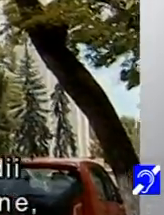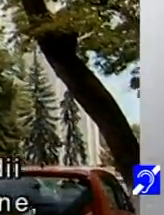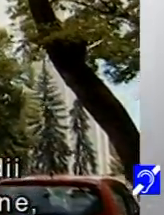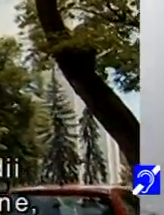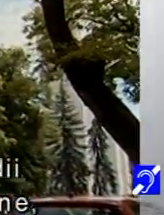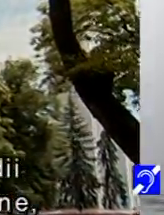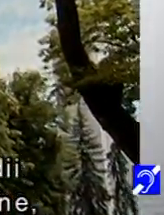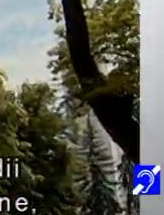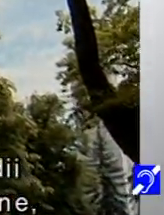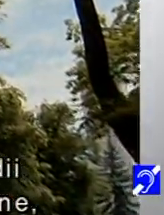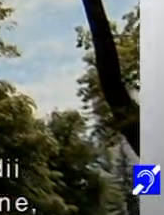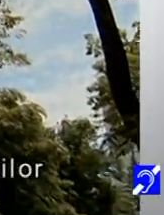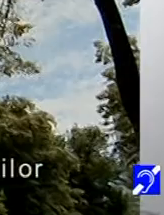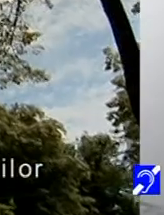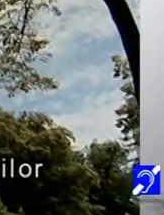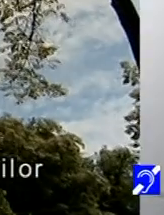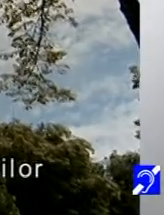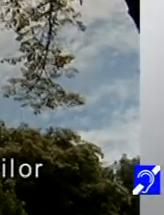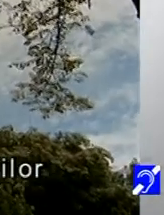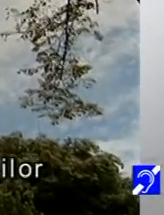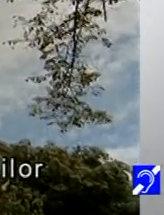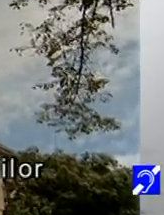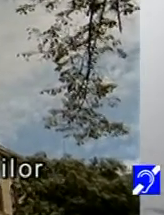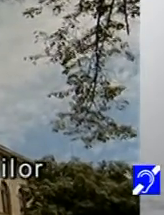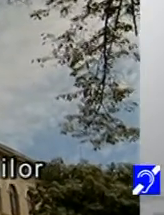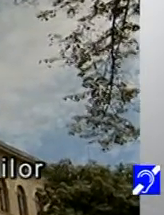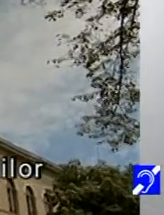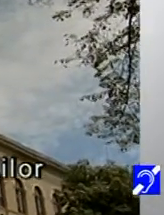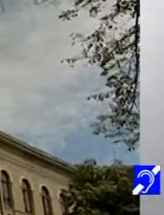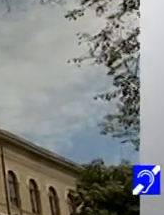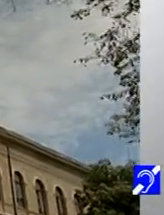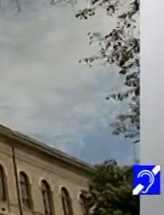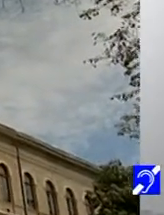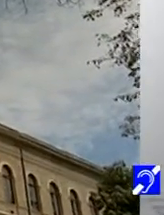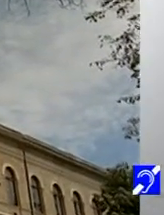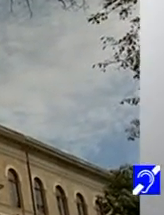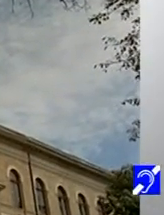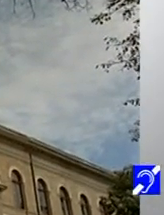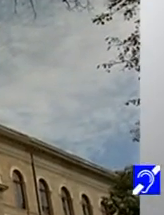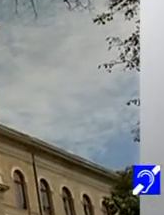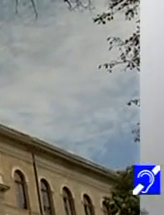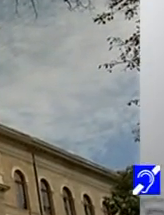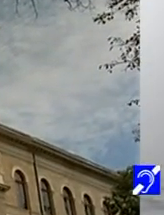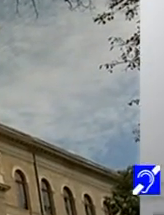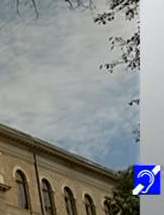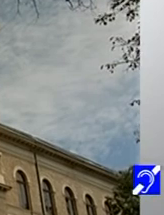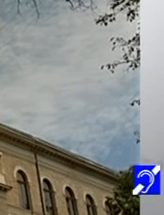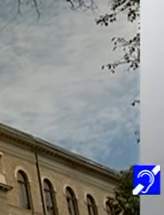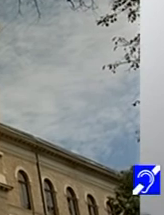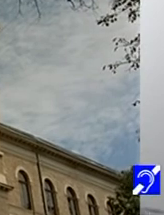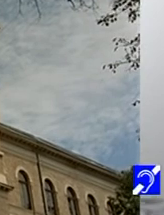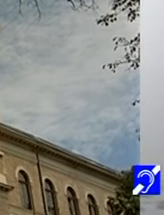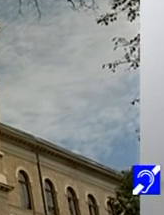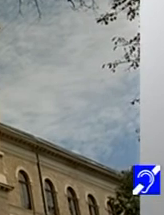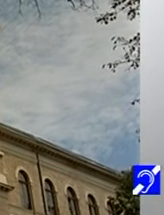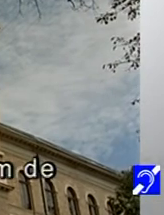ist Departementleiterin des deutschsprachigen Departements für Europastudien. Sie unterrichtet Fächer im Bereich der internationalen Beziehungen